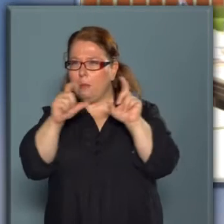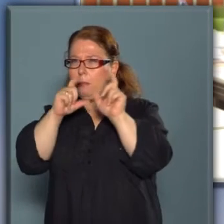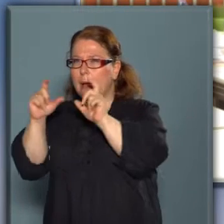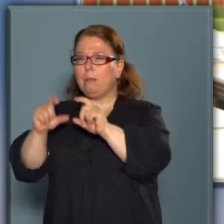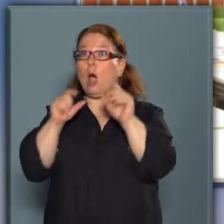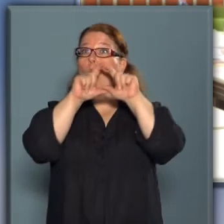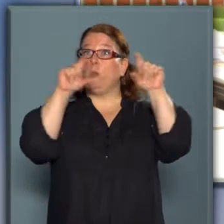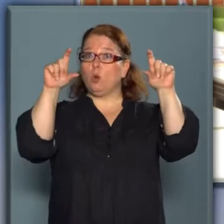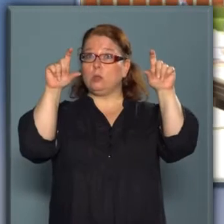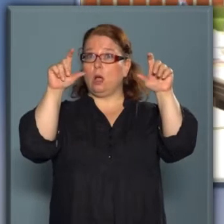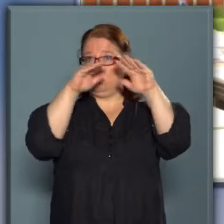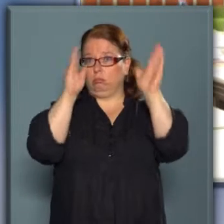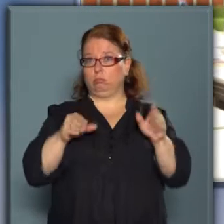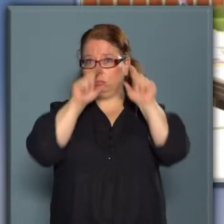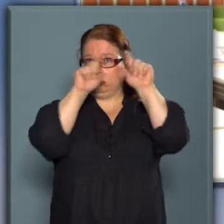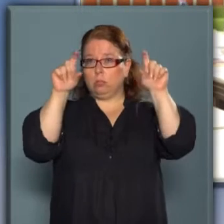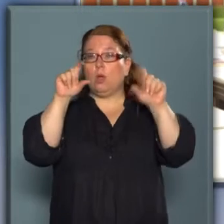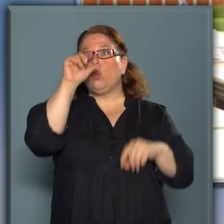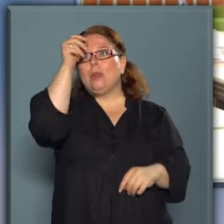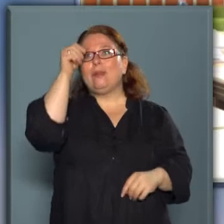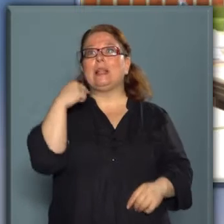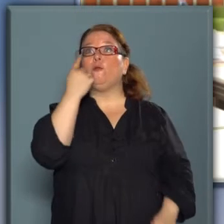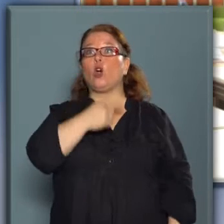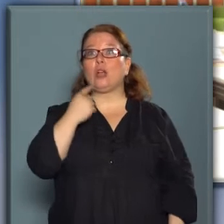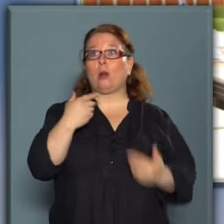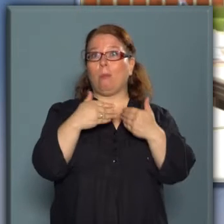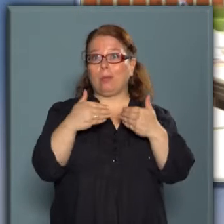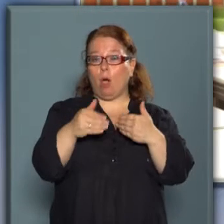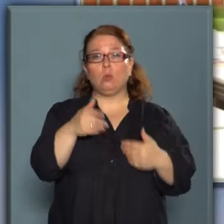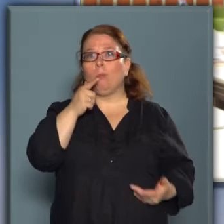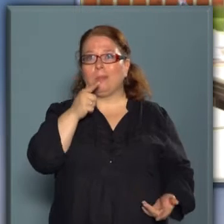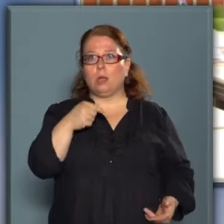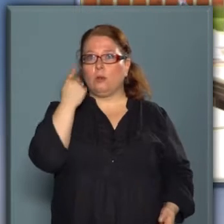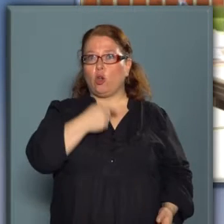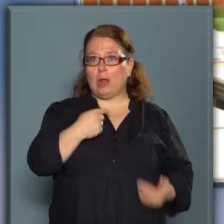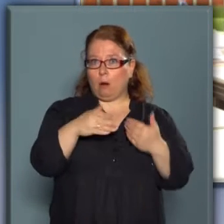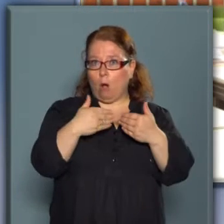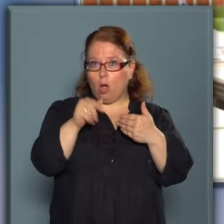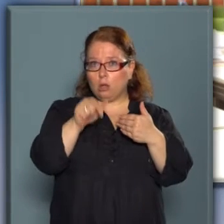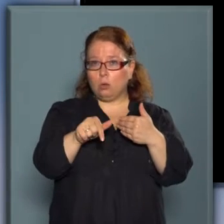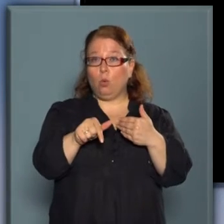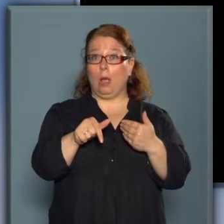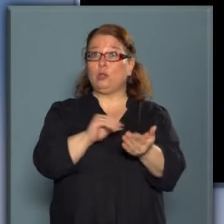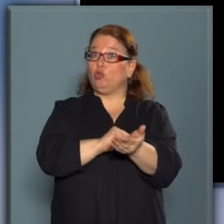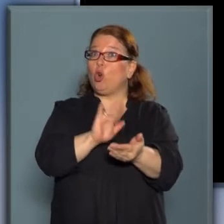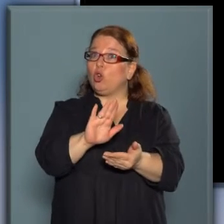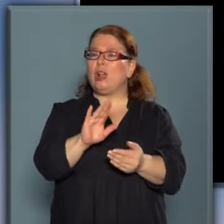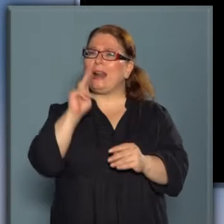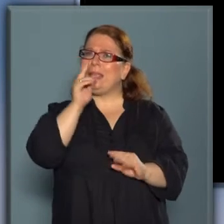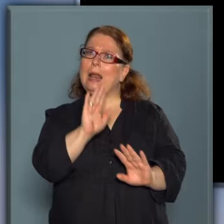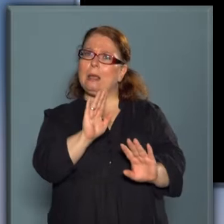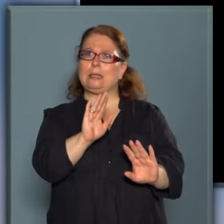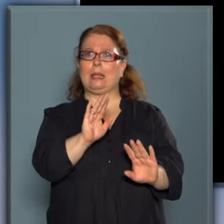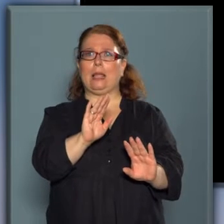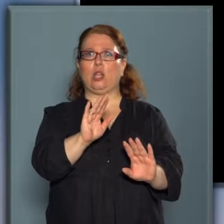lefényképezték a homlokzatokat, az úgynevezett vasárnapi ajtókat. A vasárnapi ajtók azok Soroksárnak egy jellegzetes